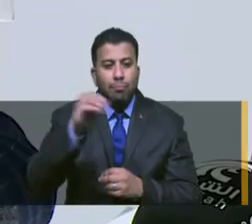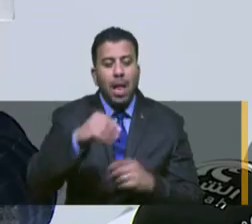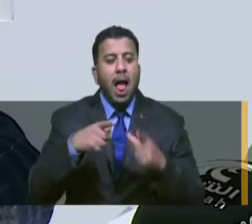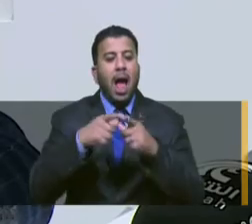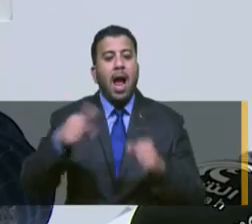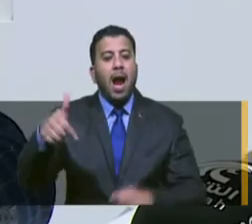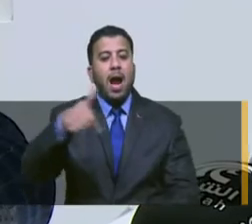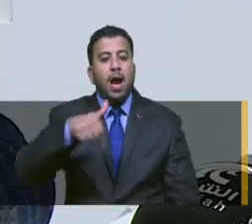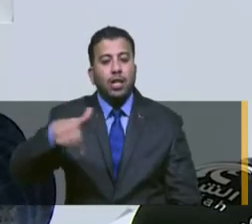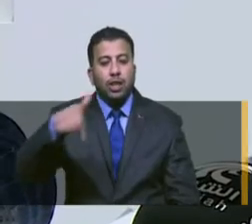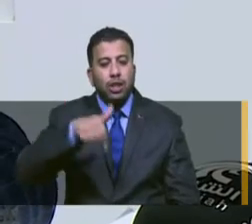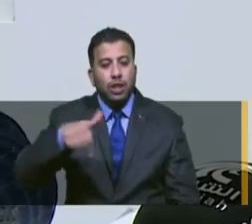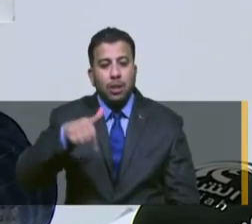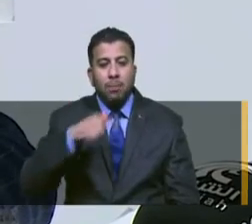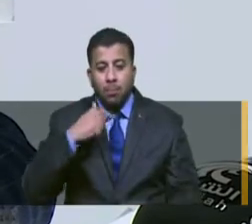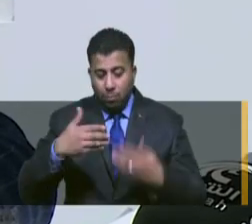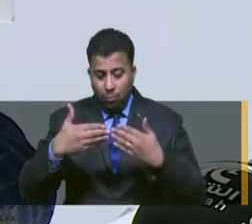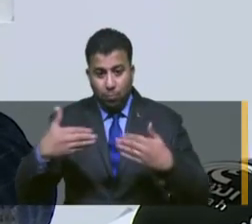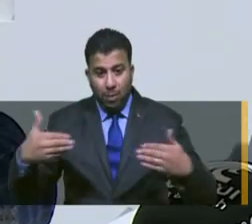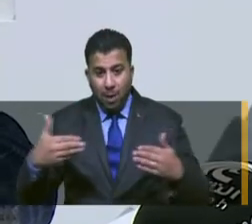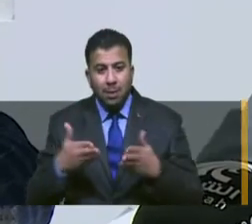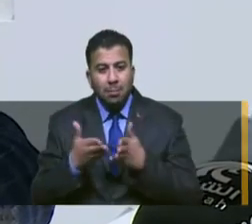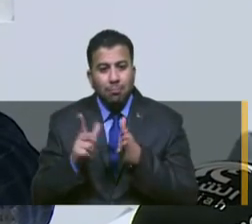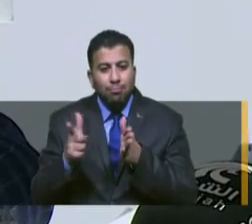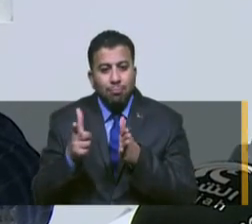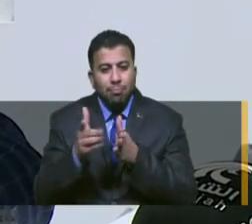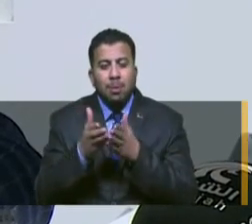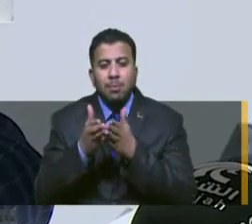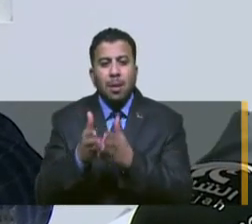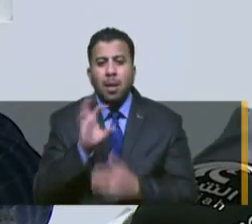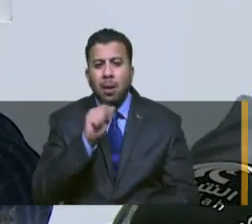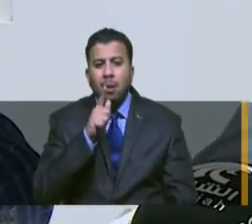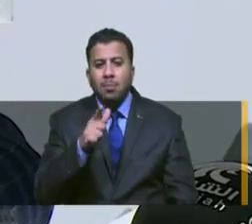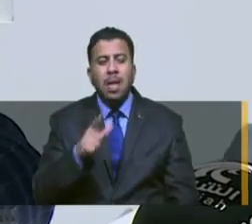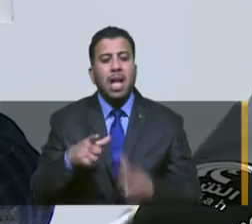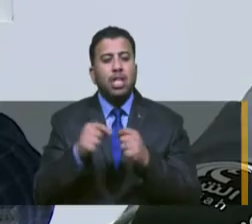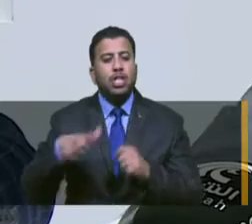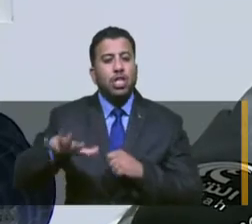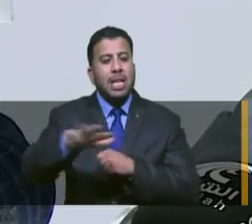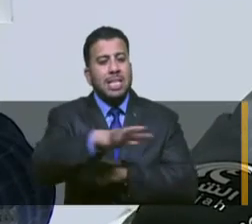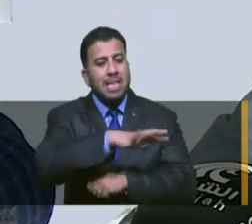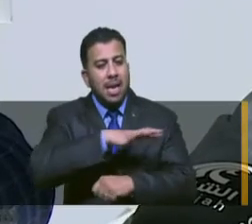الخليج ووصف السواحل كلها، وهذه خدمة لي والجزيرة العربية.